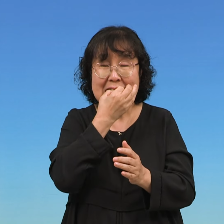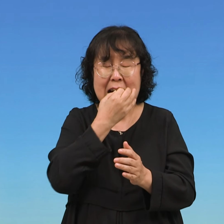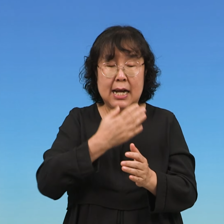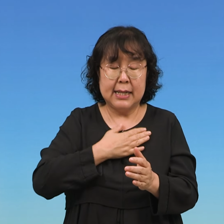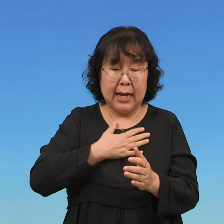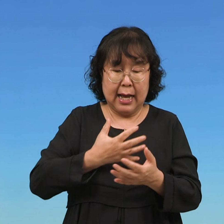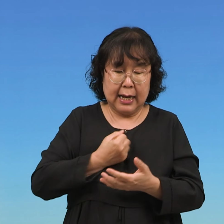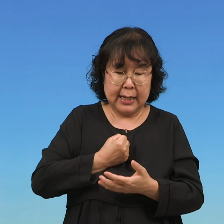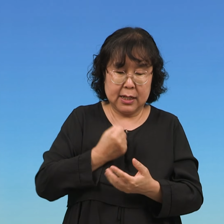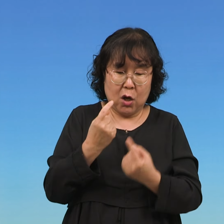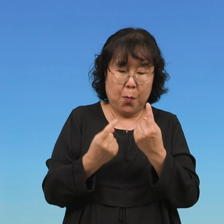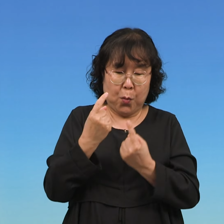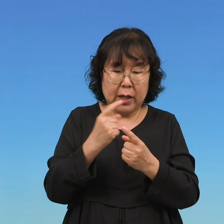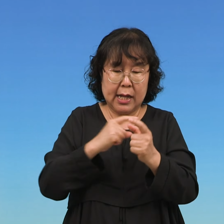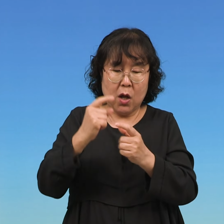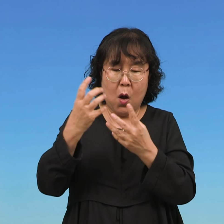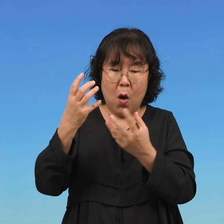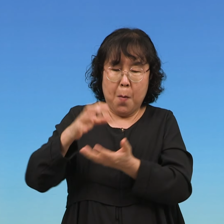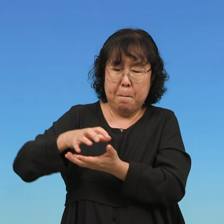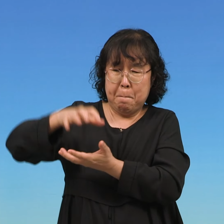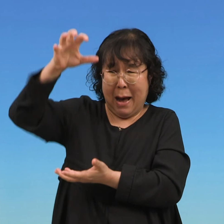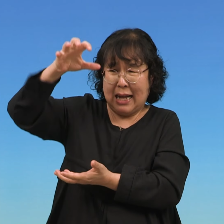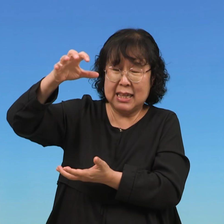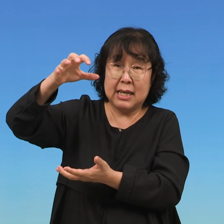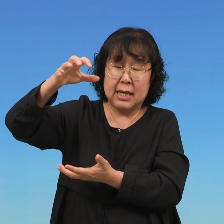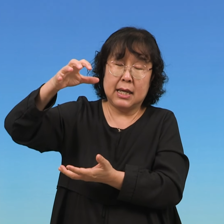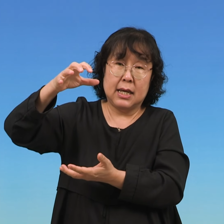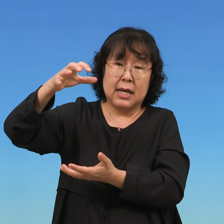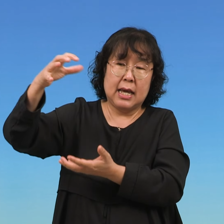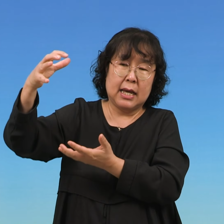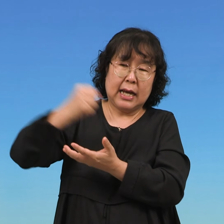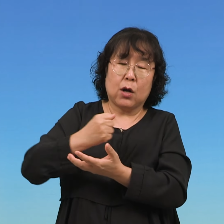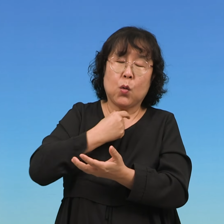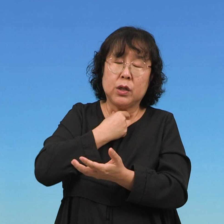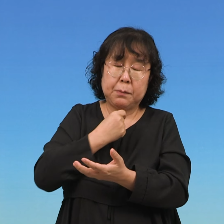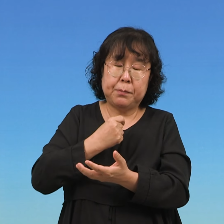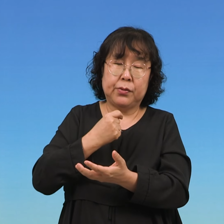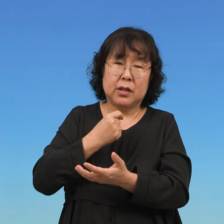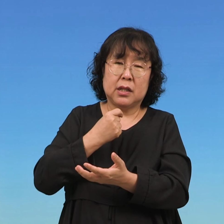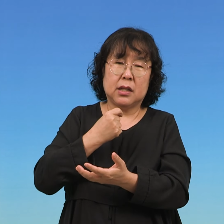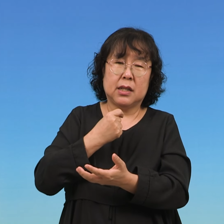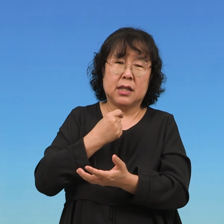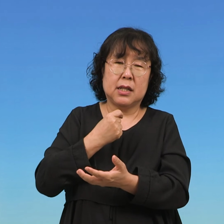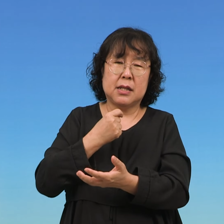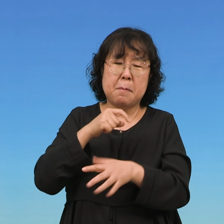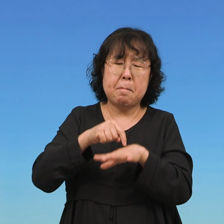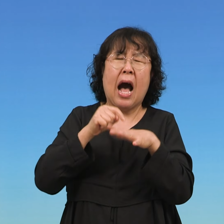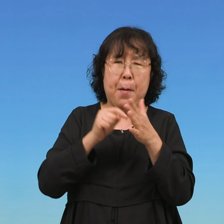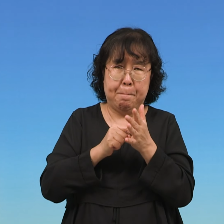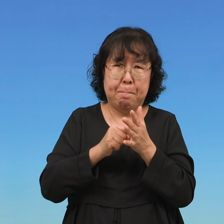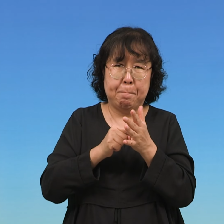가진 것보다 더 많은 것을 소유하고자 하는 열망 이걸 탐심이라고 정의하고요이